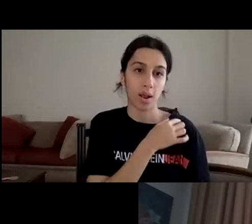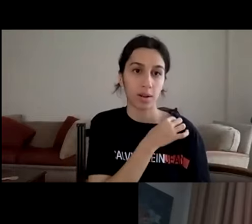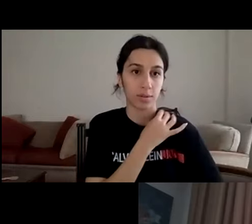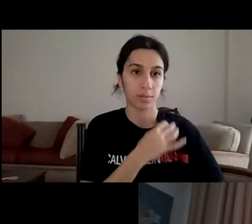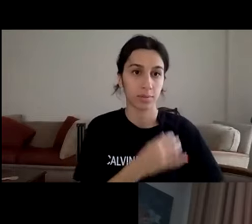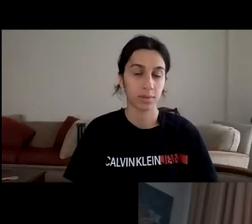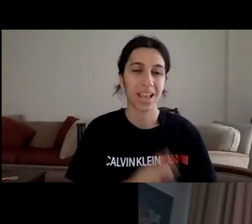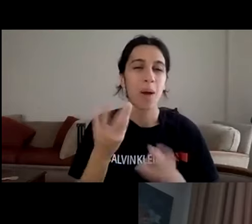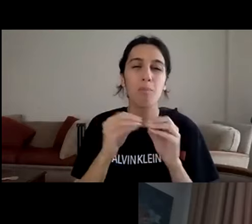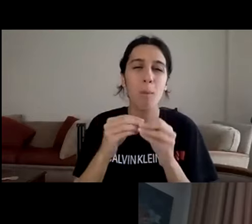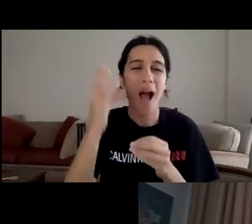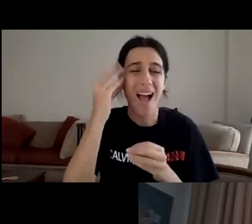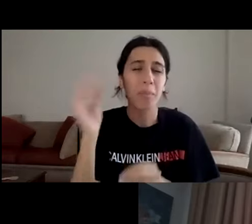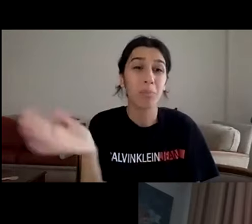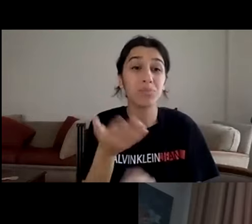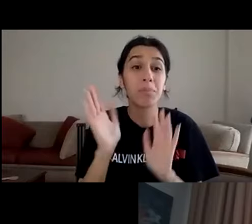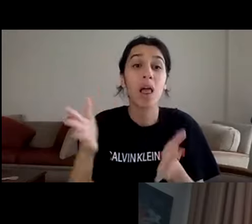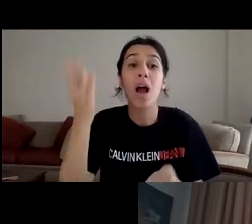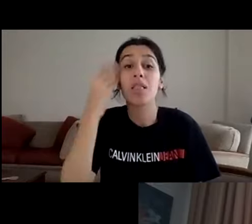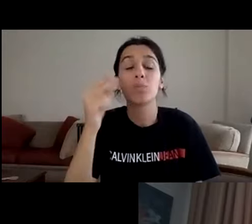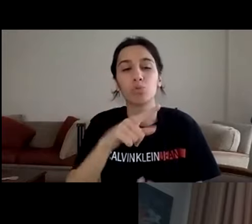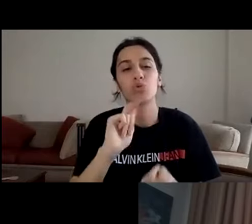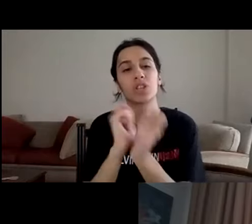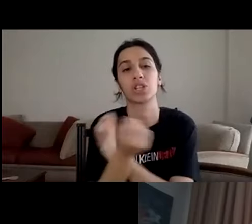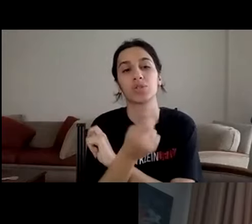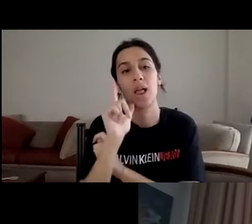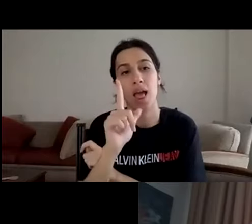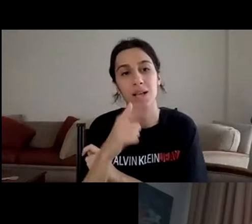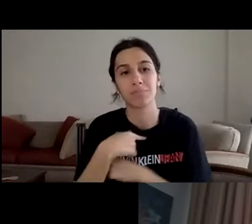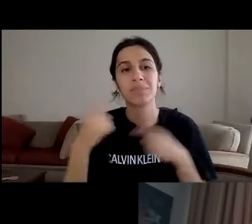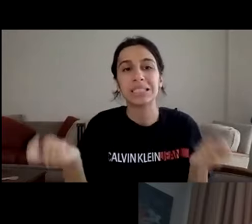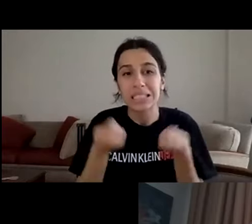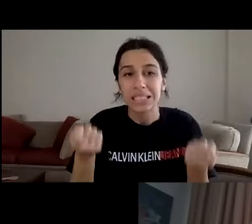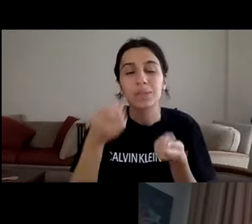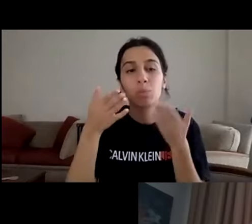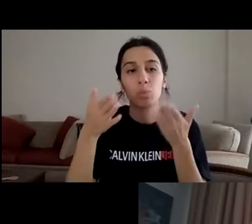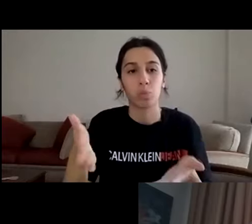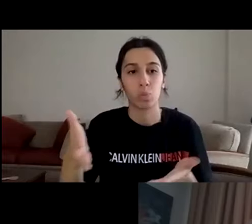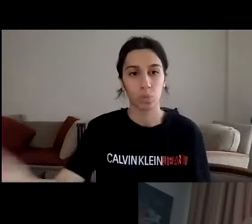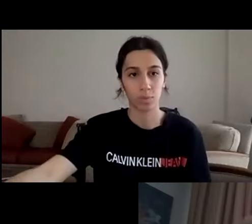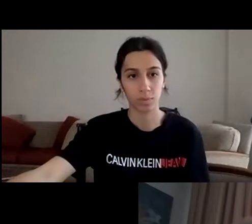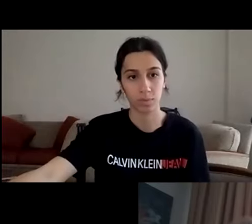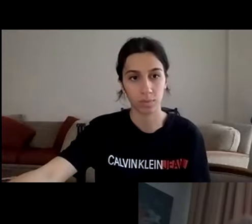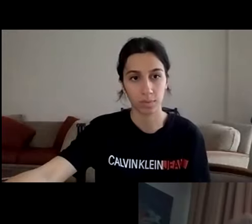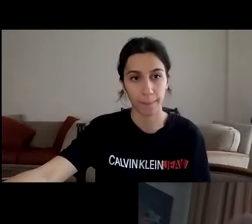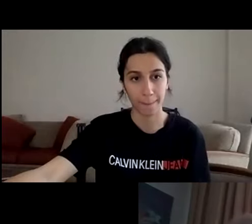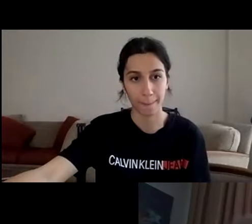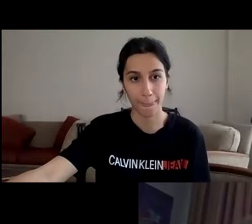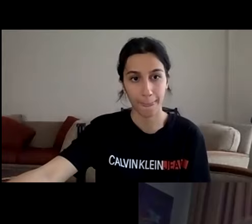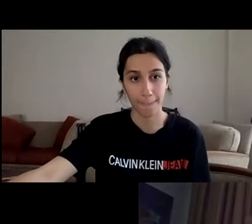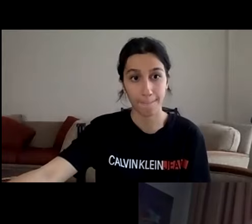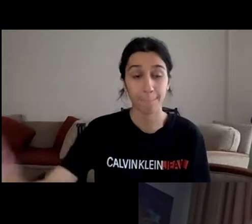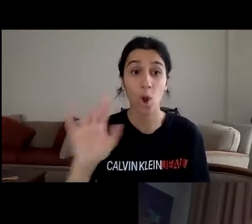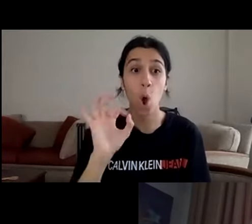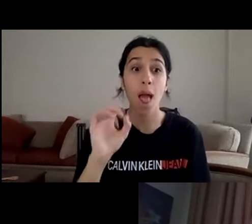oradaki sorunları anlasınlar. Bunu değiştirmemiz gerekiyor. Çabamız bu doğrultuda. Evet, şimdi bir de çok önemli bir